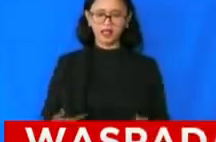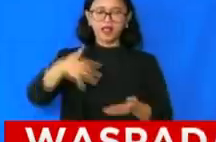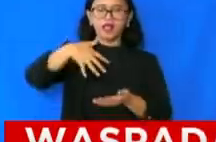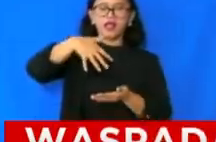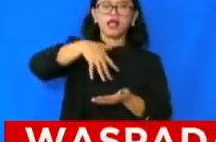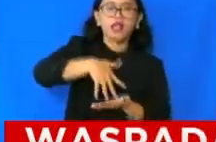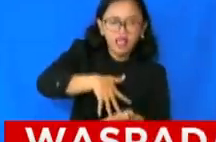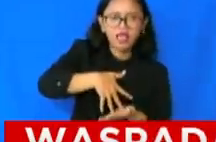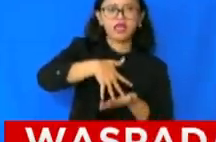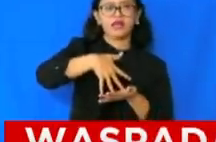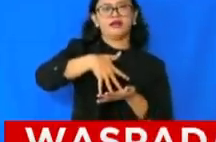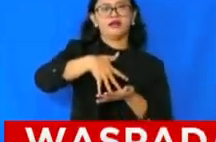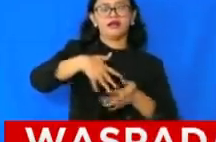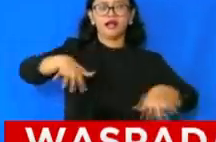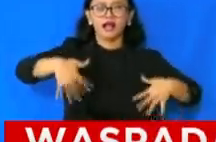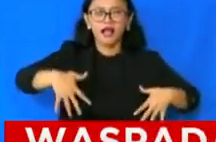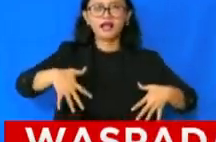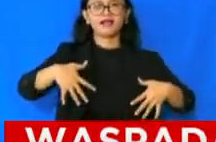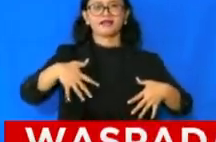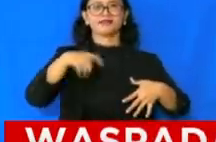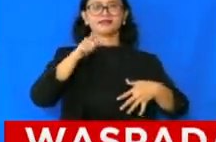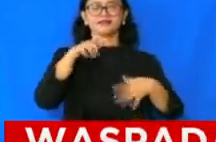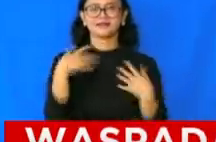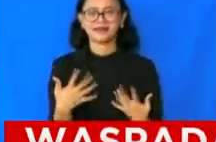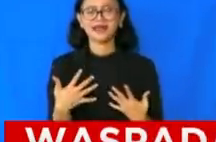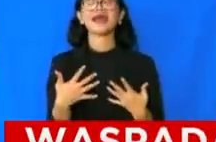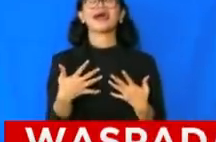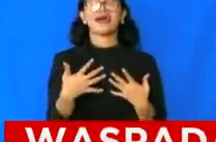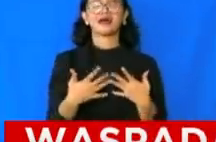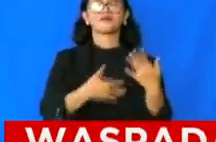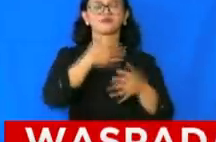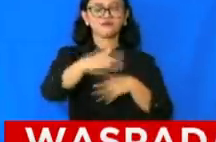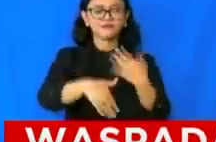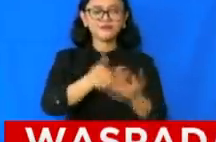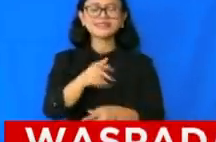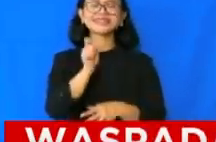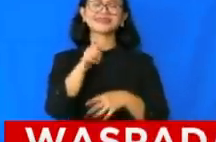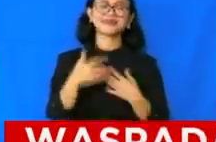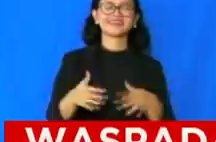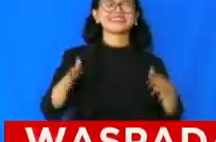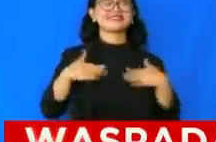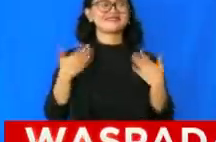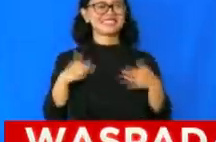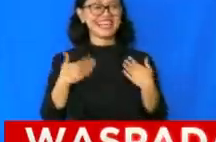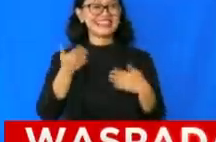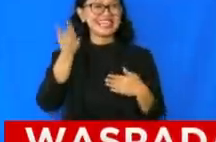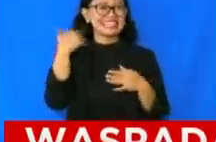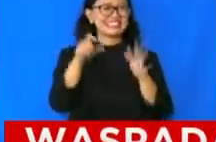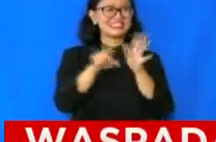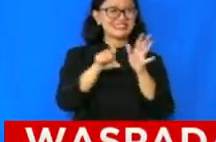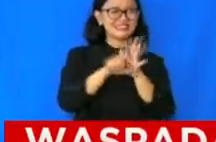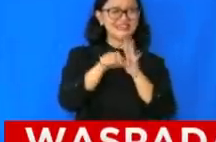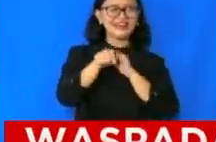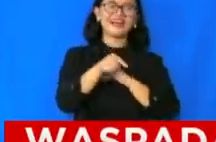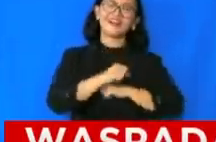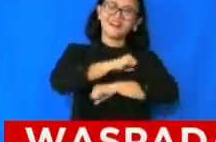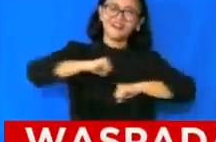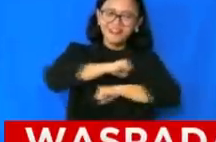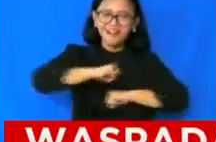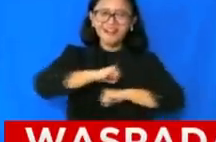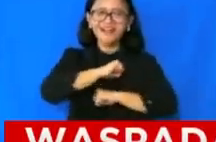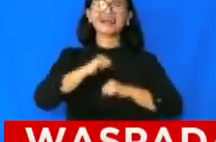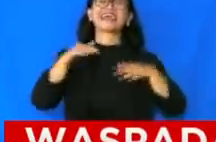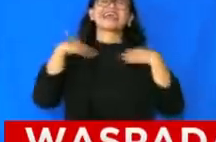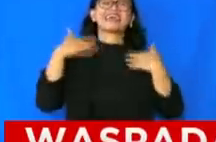itu terkait dengan lokasi sebaiknya dipilih Bagaimana caranya mereka bisa bergembira ada fasilitas tadi kita lihat olahraga bersama melakukan